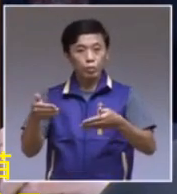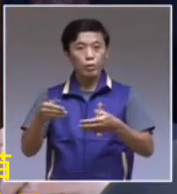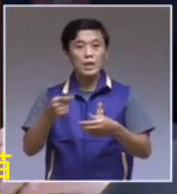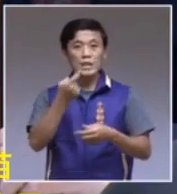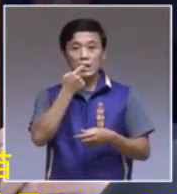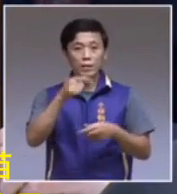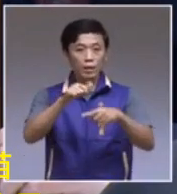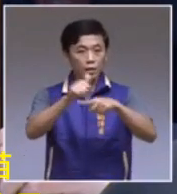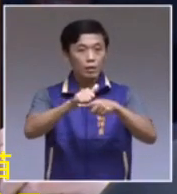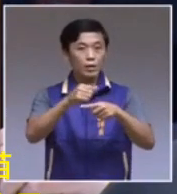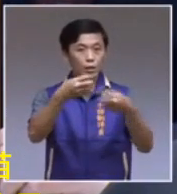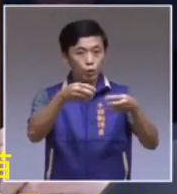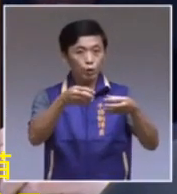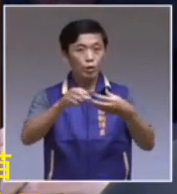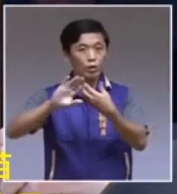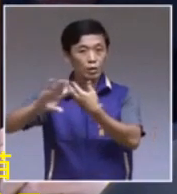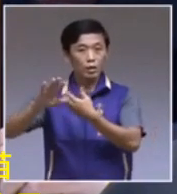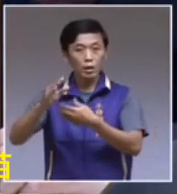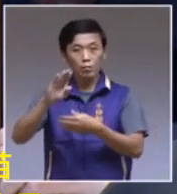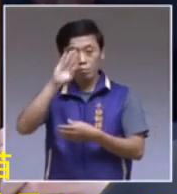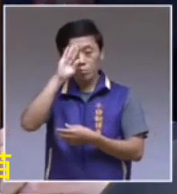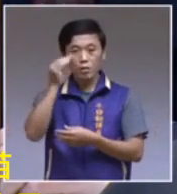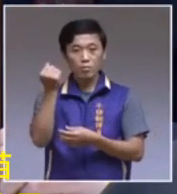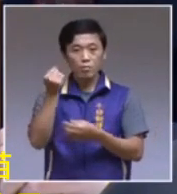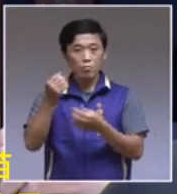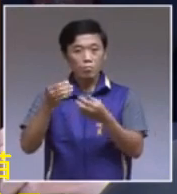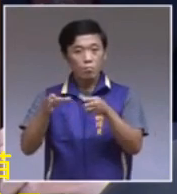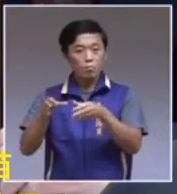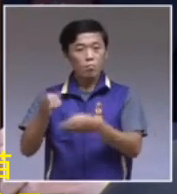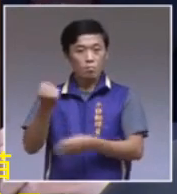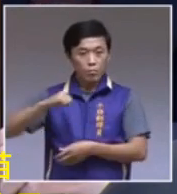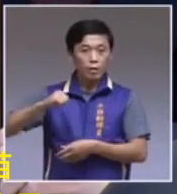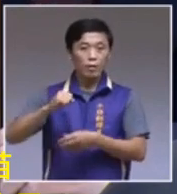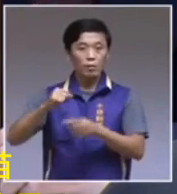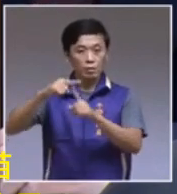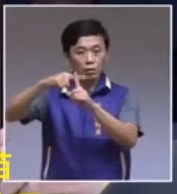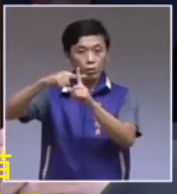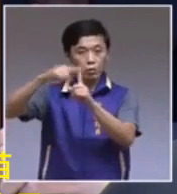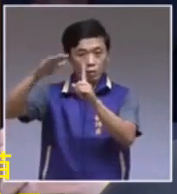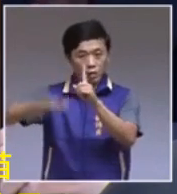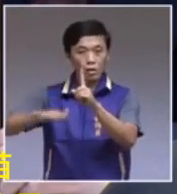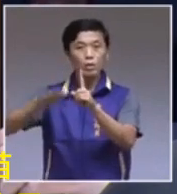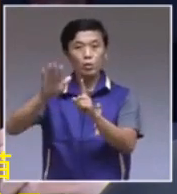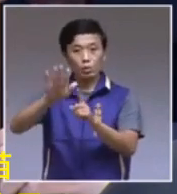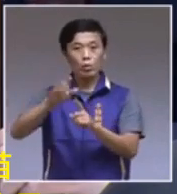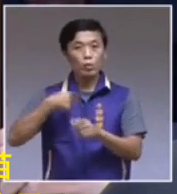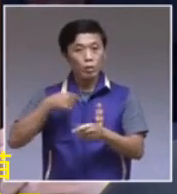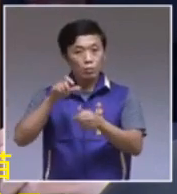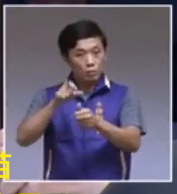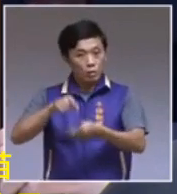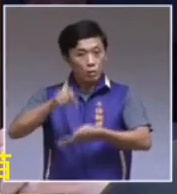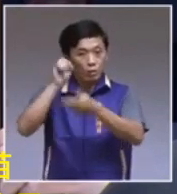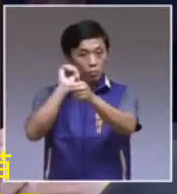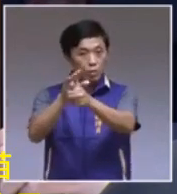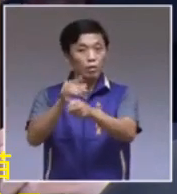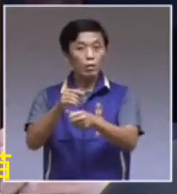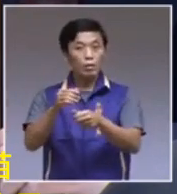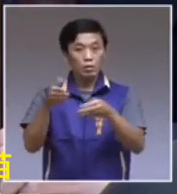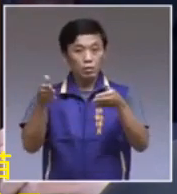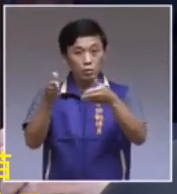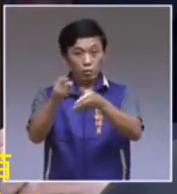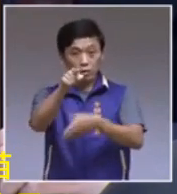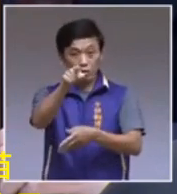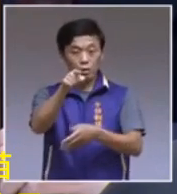他的免疫功能会比较低，所以我们会建议在治疗的期间可以